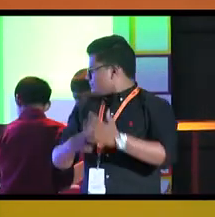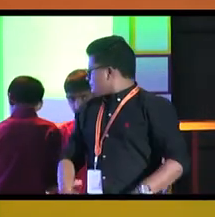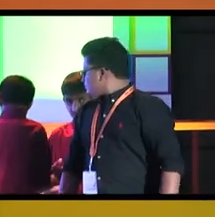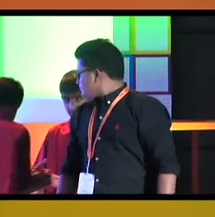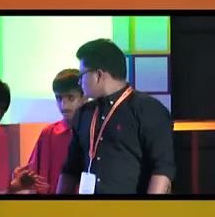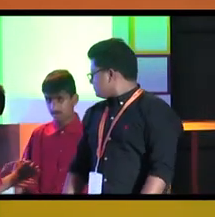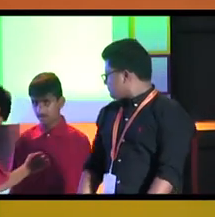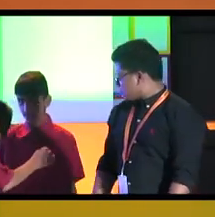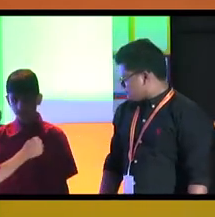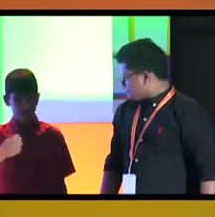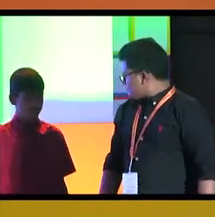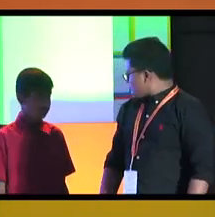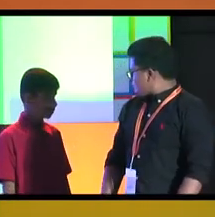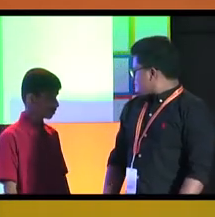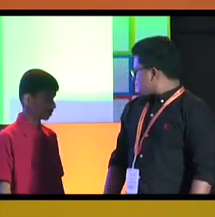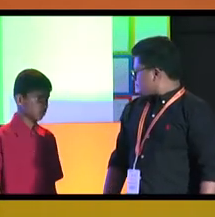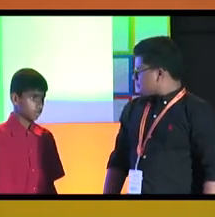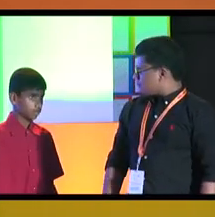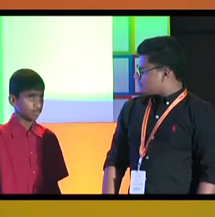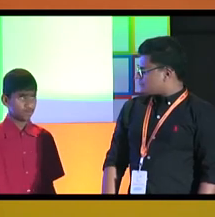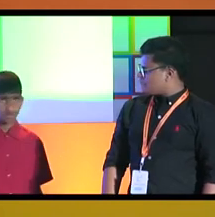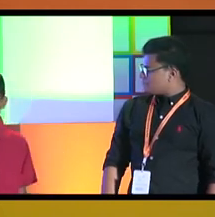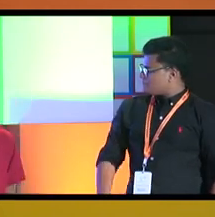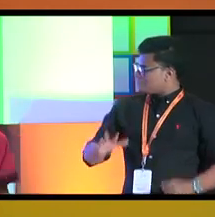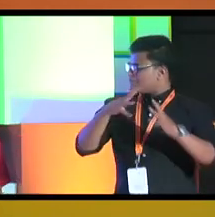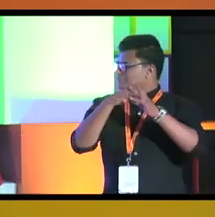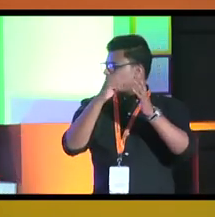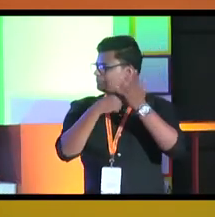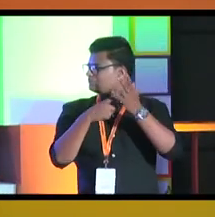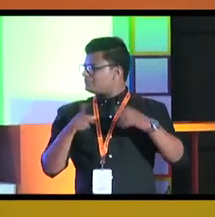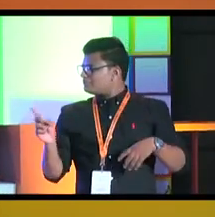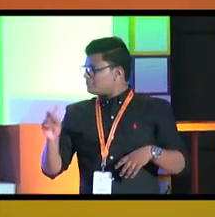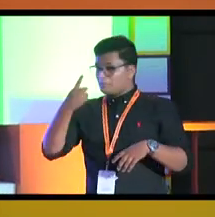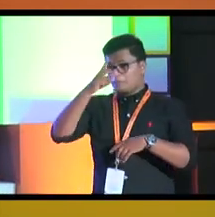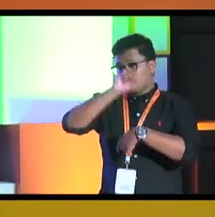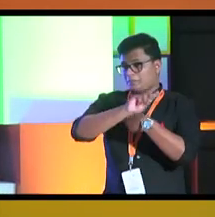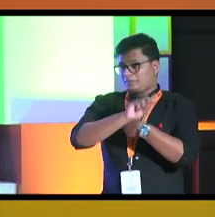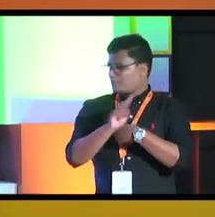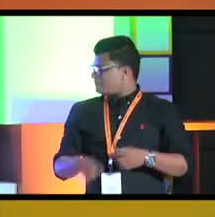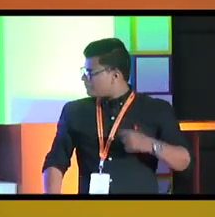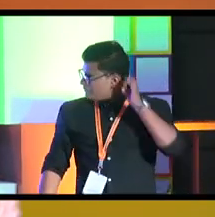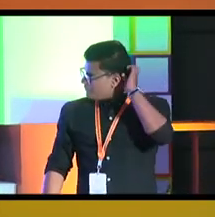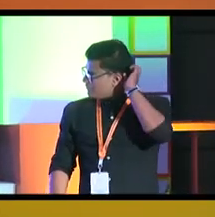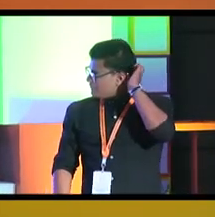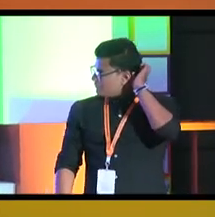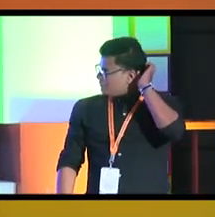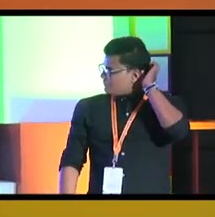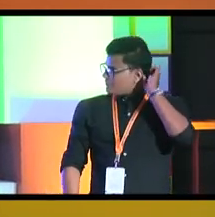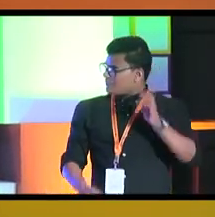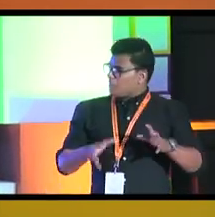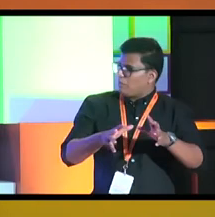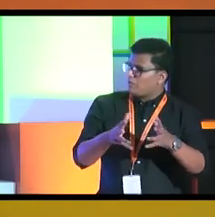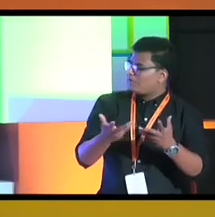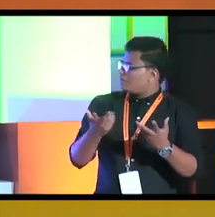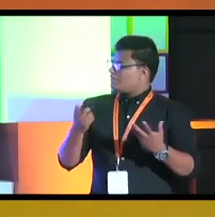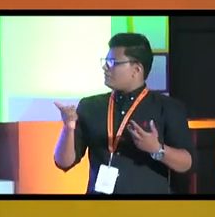वंडरस. देर इज़ नो वर्ड वंडरस इन इंग्लिश. अब हुआ यूँ कि एक दिन एक भो भो ग्रुप का बच्चा, नाउ